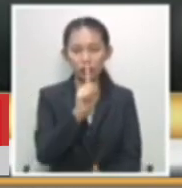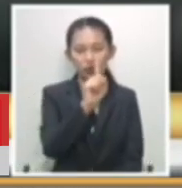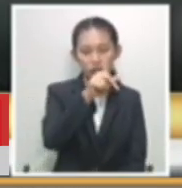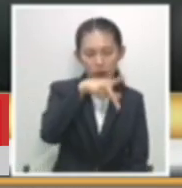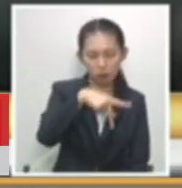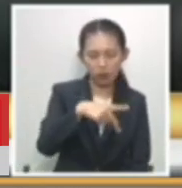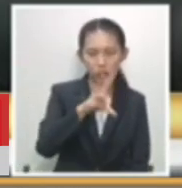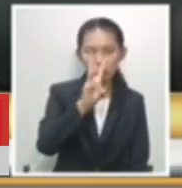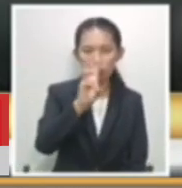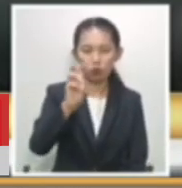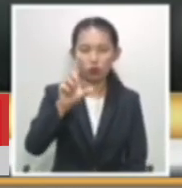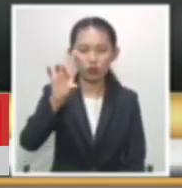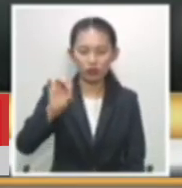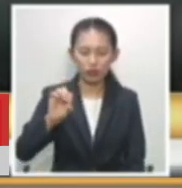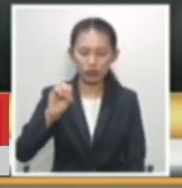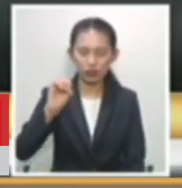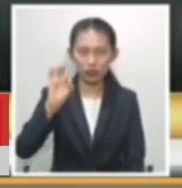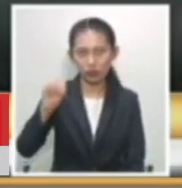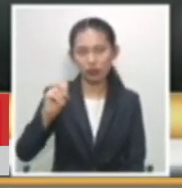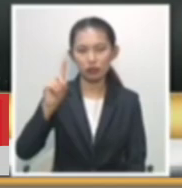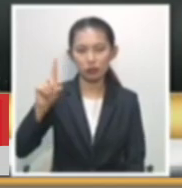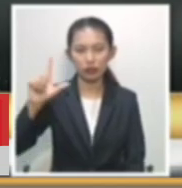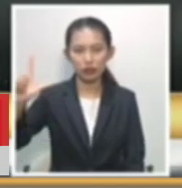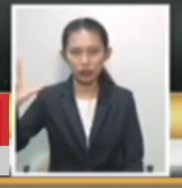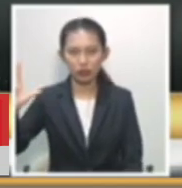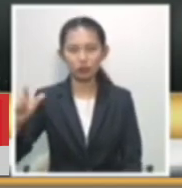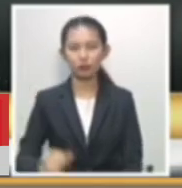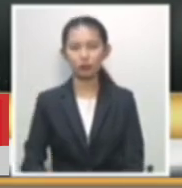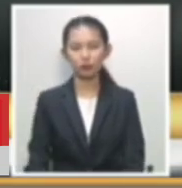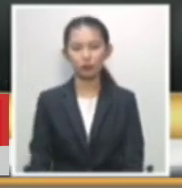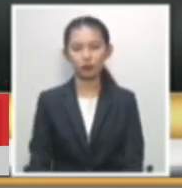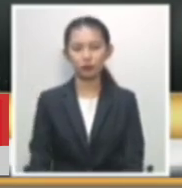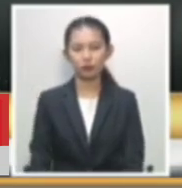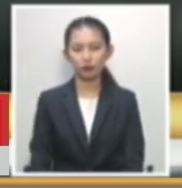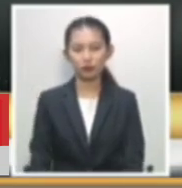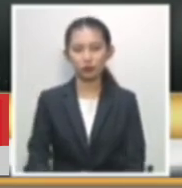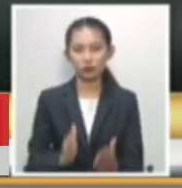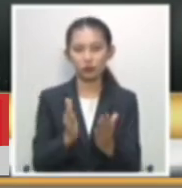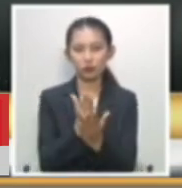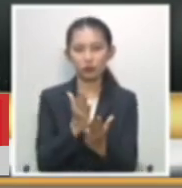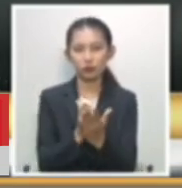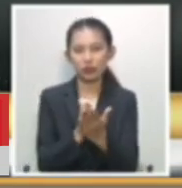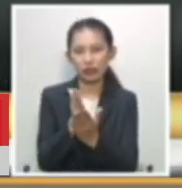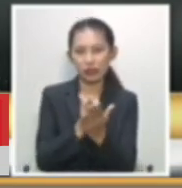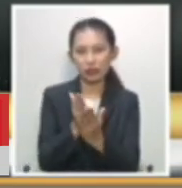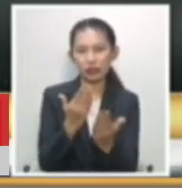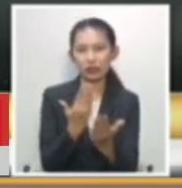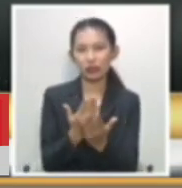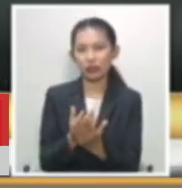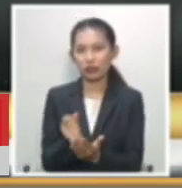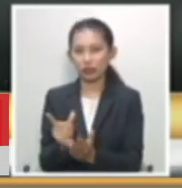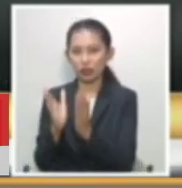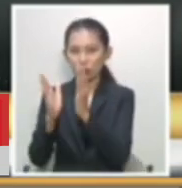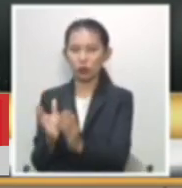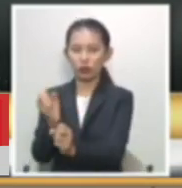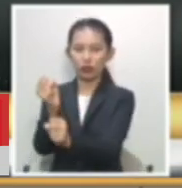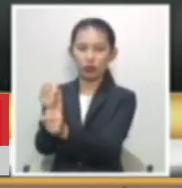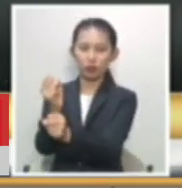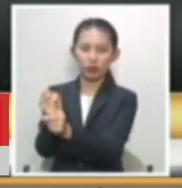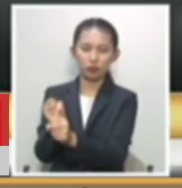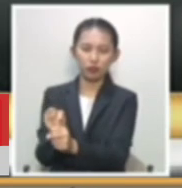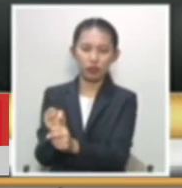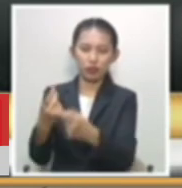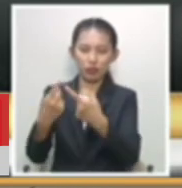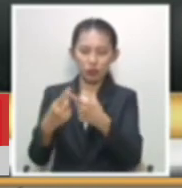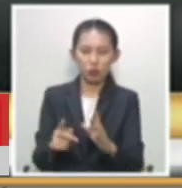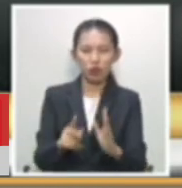1,691 ล้านบาทซึ่งครึ่งของจำนวนนั้นเป็นรายจ่ายค่าบุคลากรค่ะทั้งที่พันธกิจของก